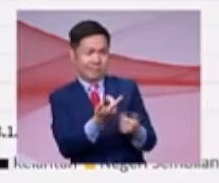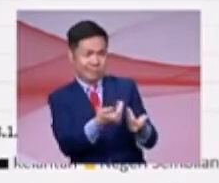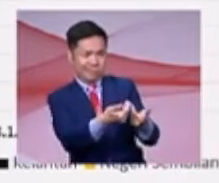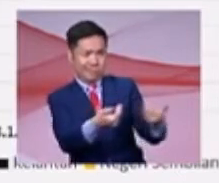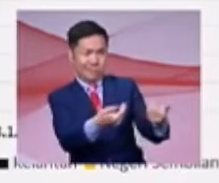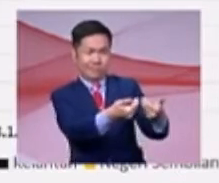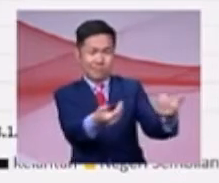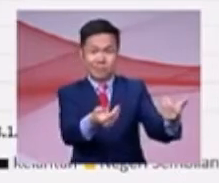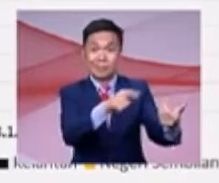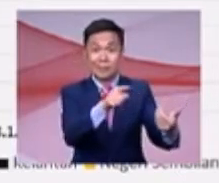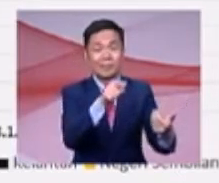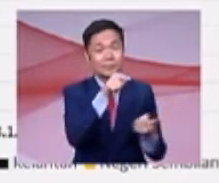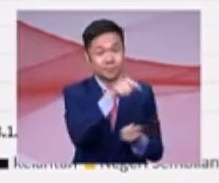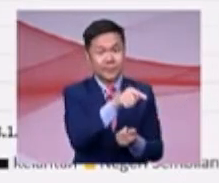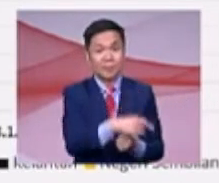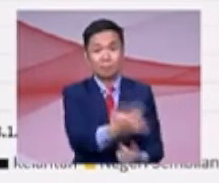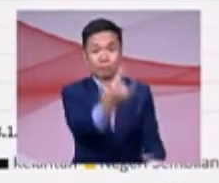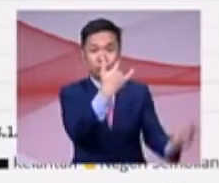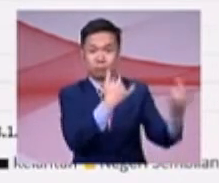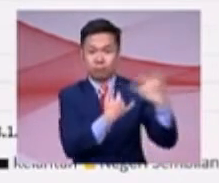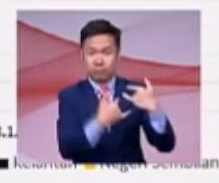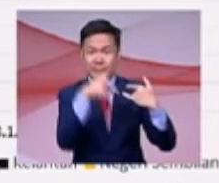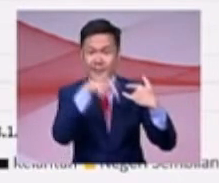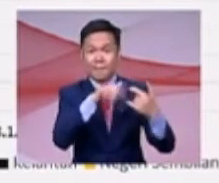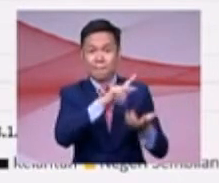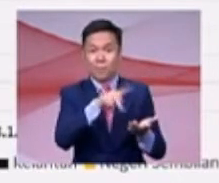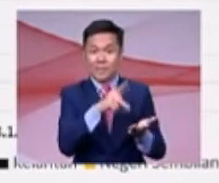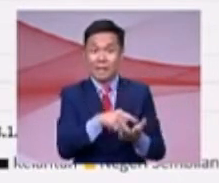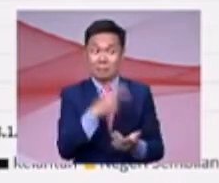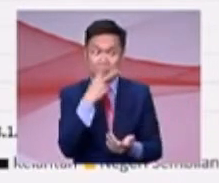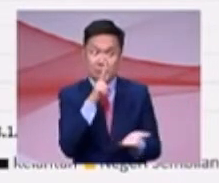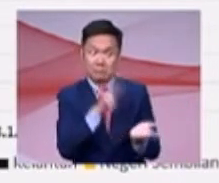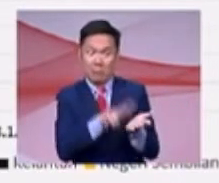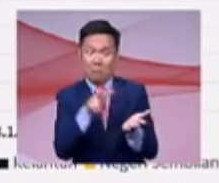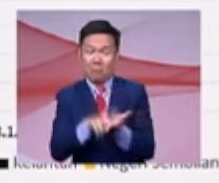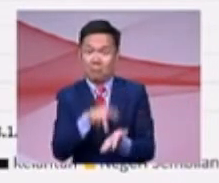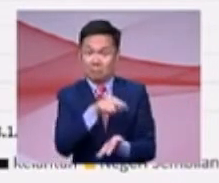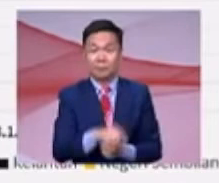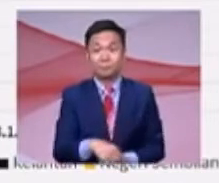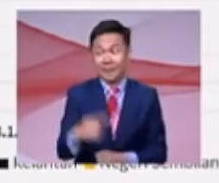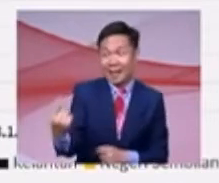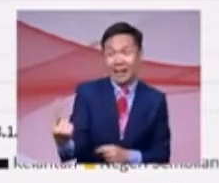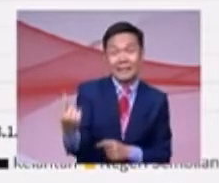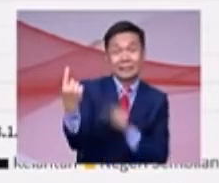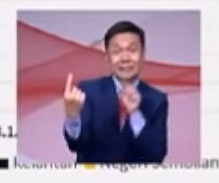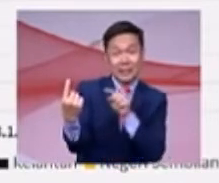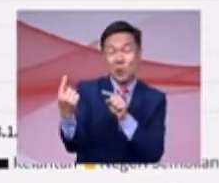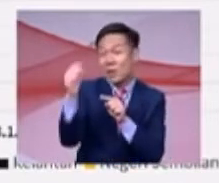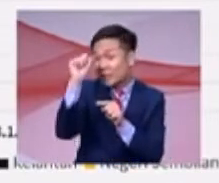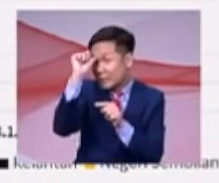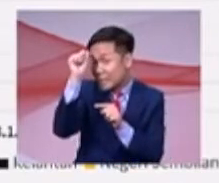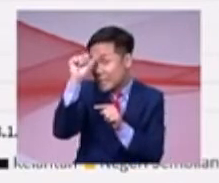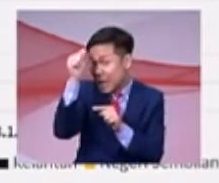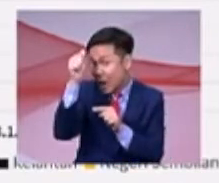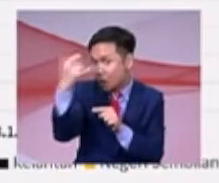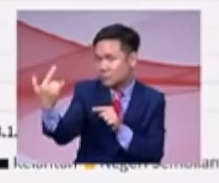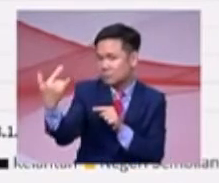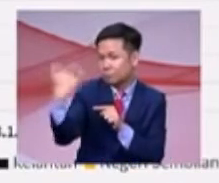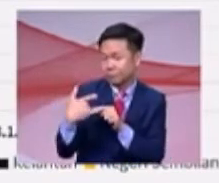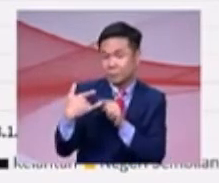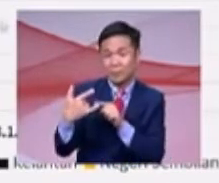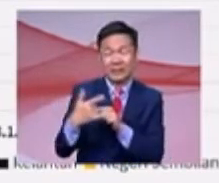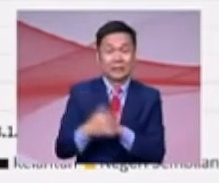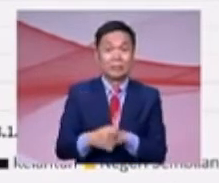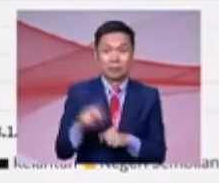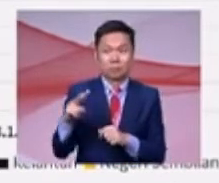asingkan mereka di pusat pengasingan. Dan kita juga ada satu kes iaitu Indian variant, iaitu